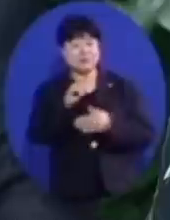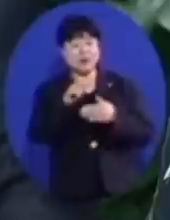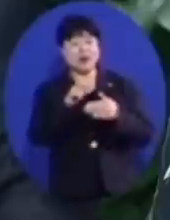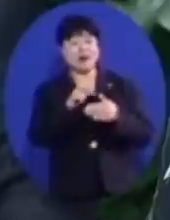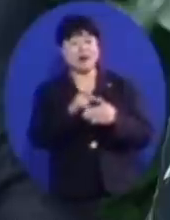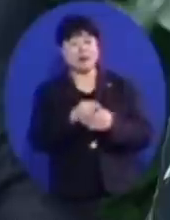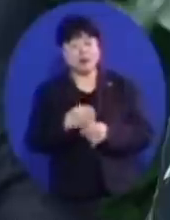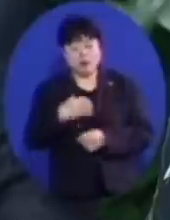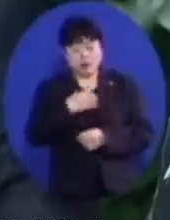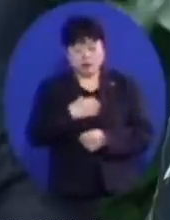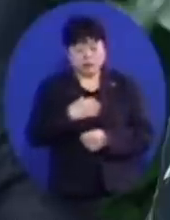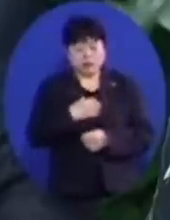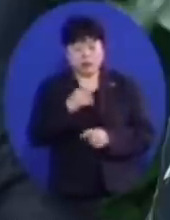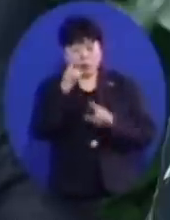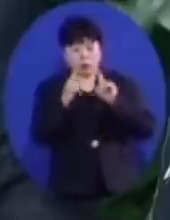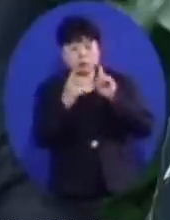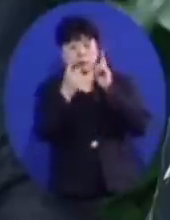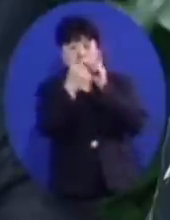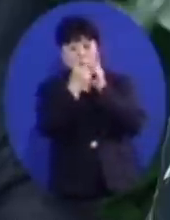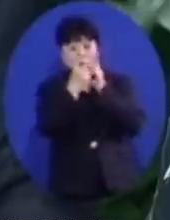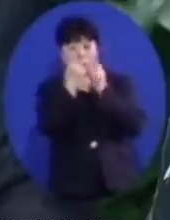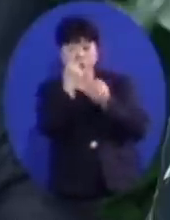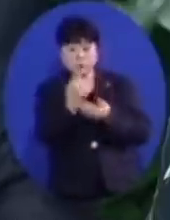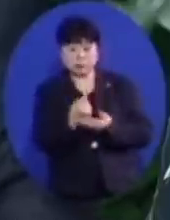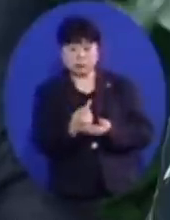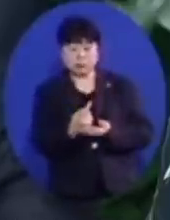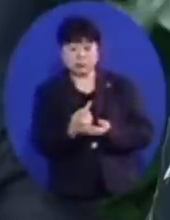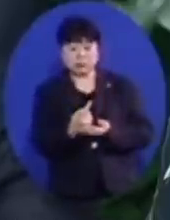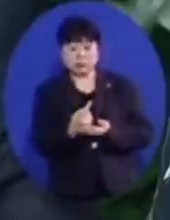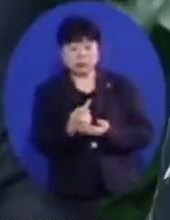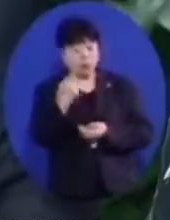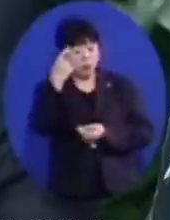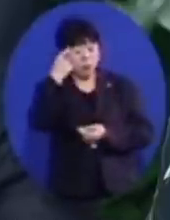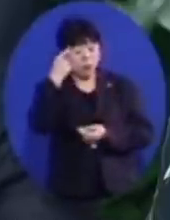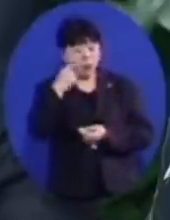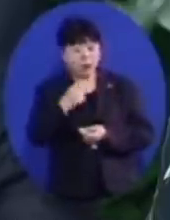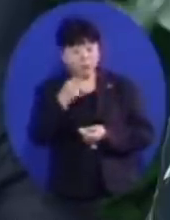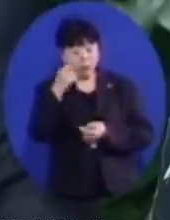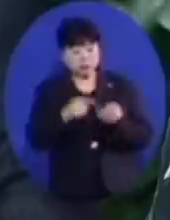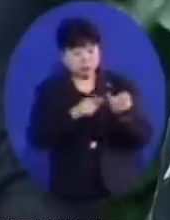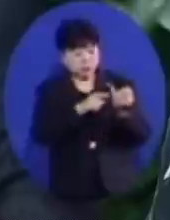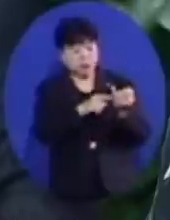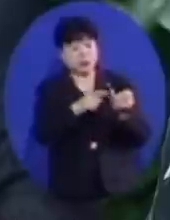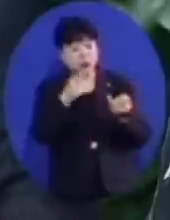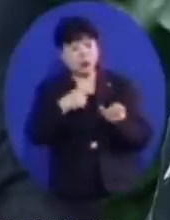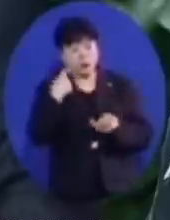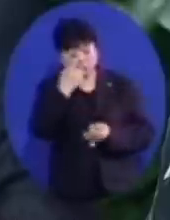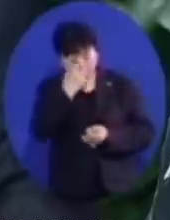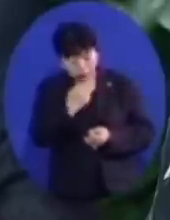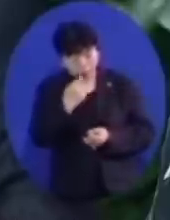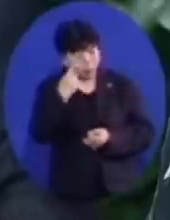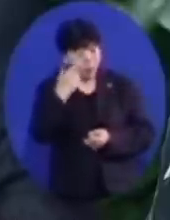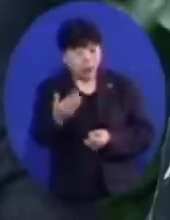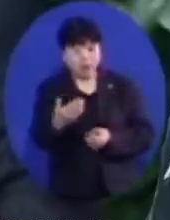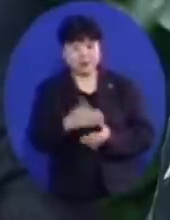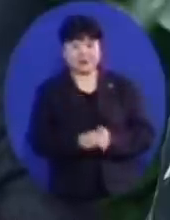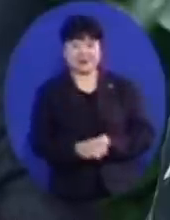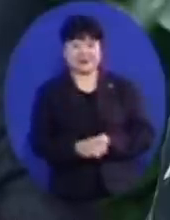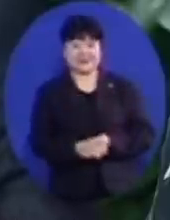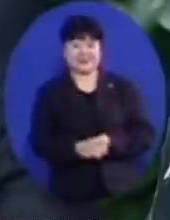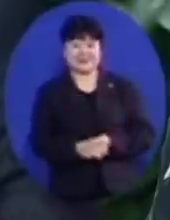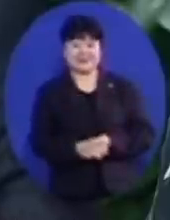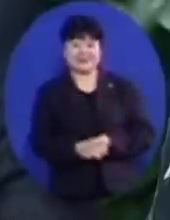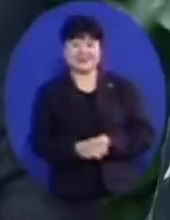마음이 굉장히 괴로운 모습을 가지고 찾아왔어요 그래야 이렇게 왔습니까